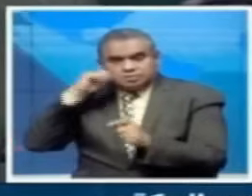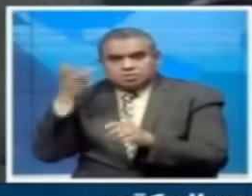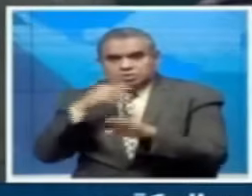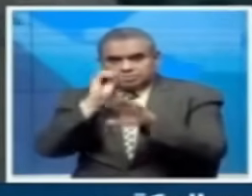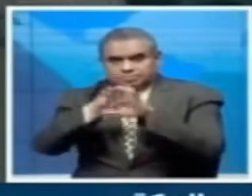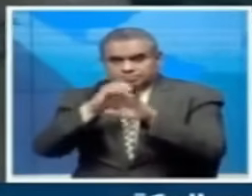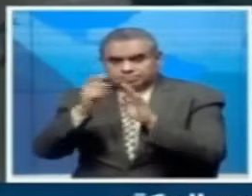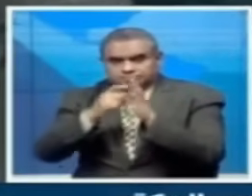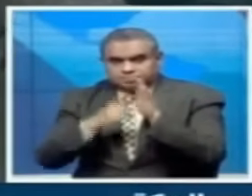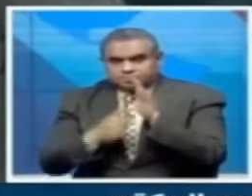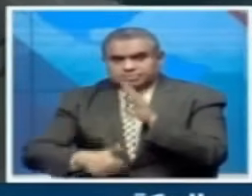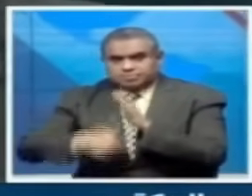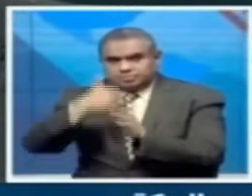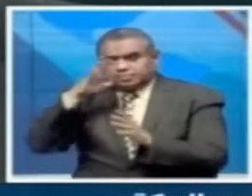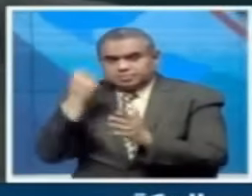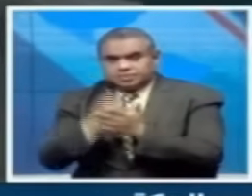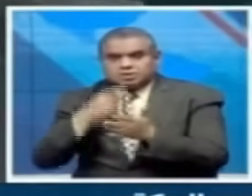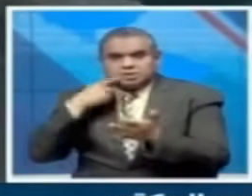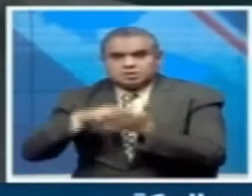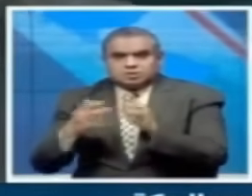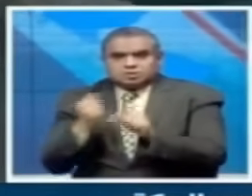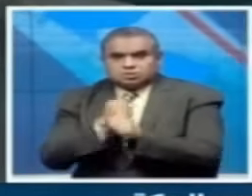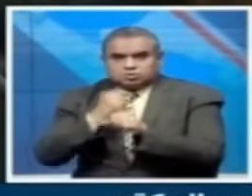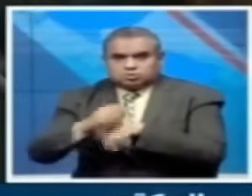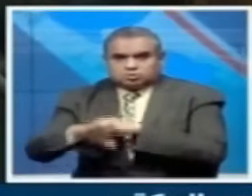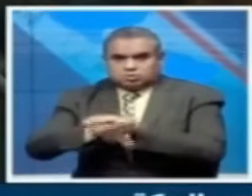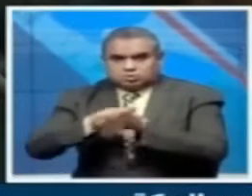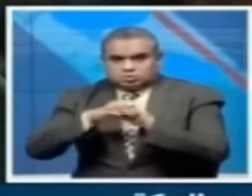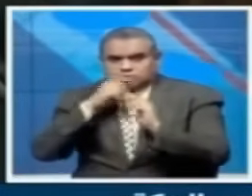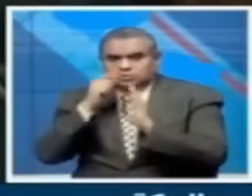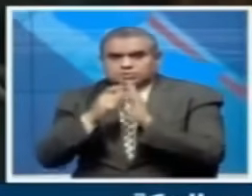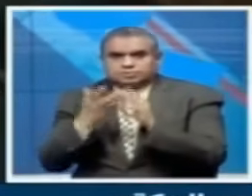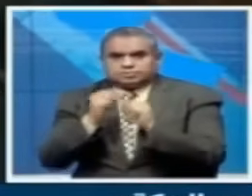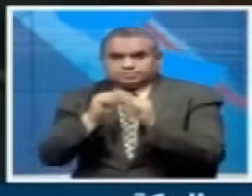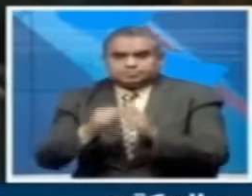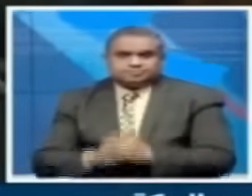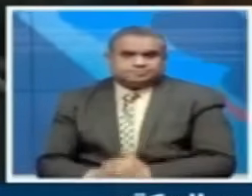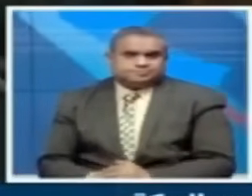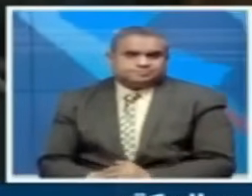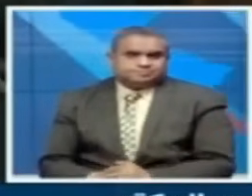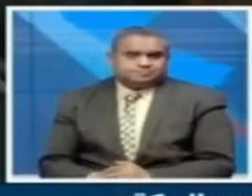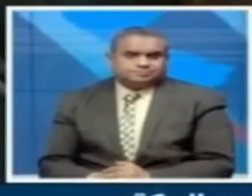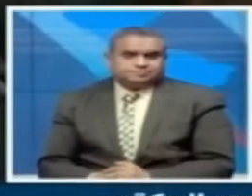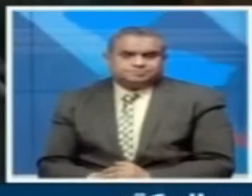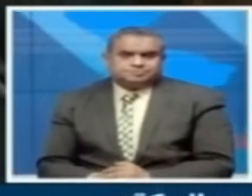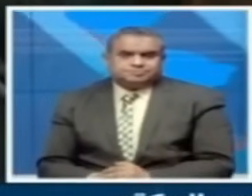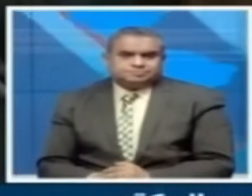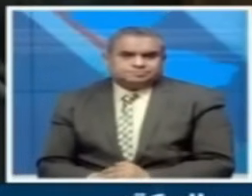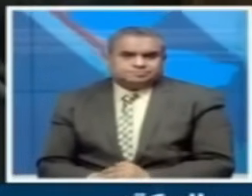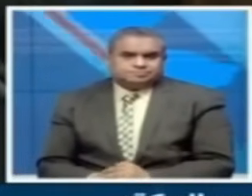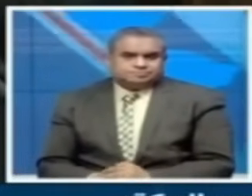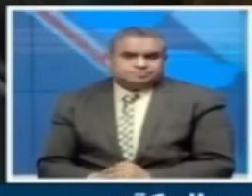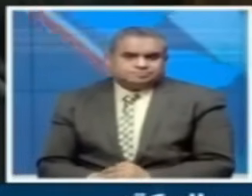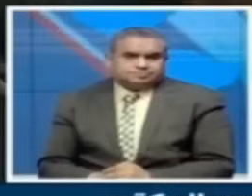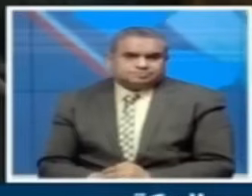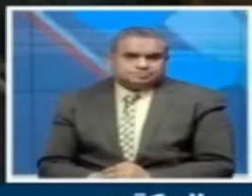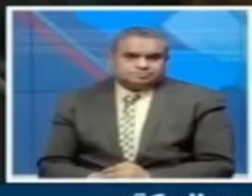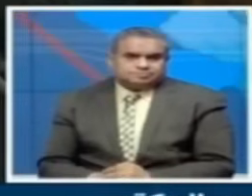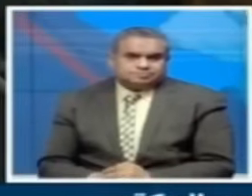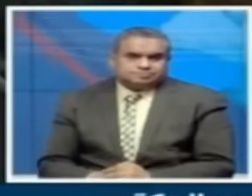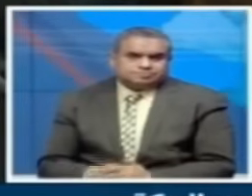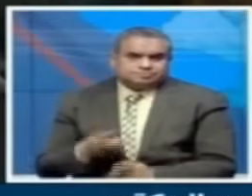رؤيته ورأيه في مجلس الشيوخ. عندما أضفنا البند السابع في الدستور